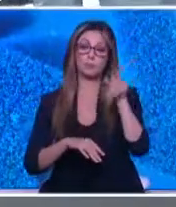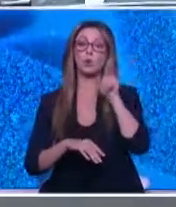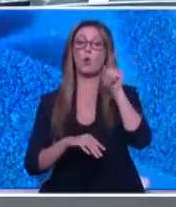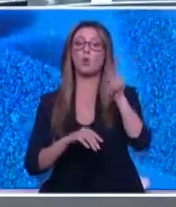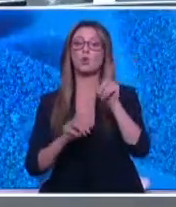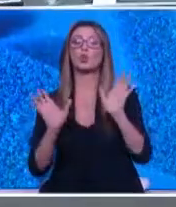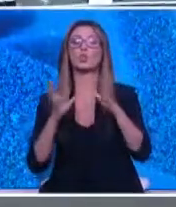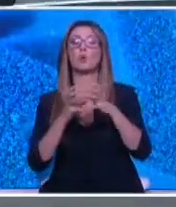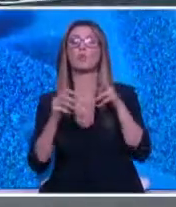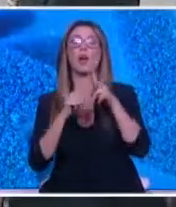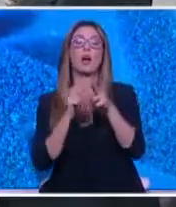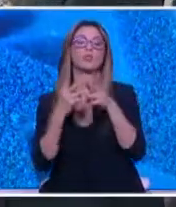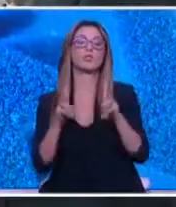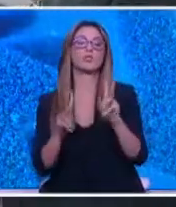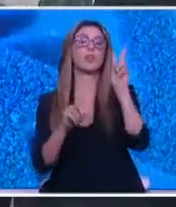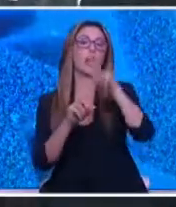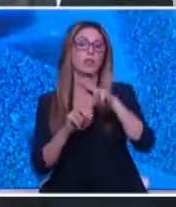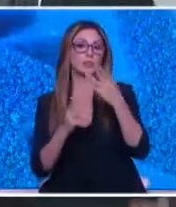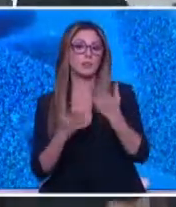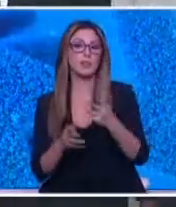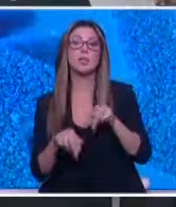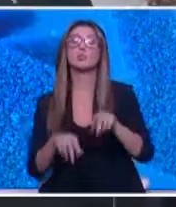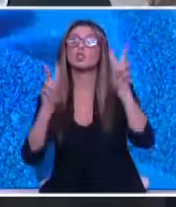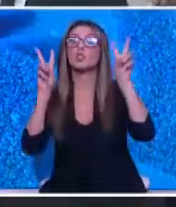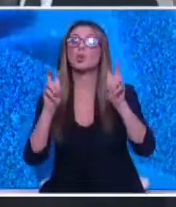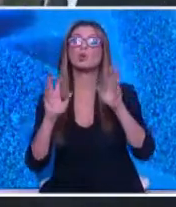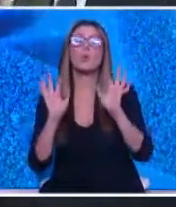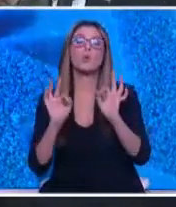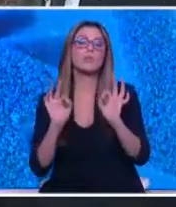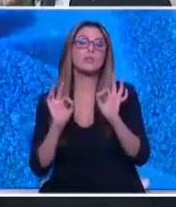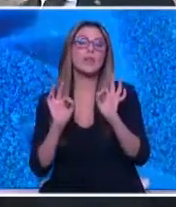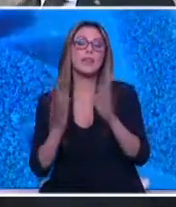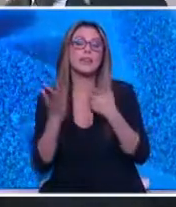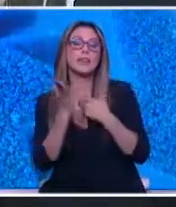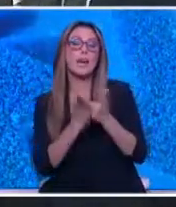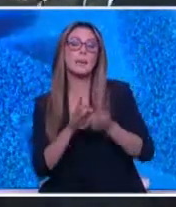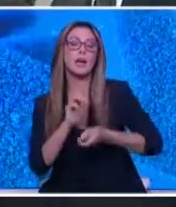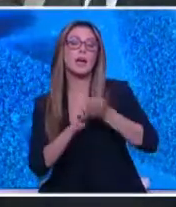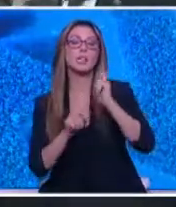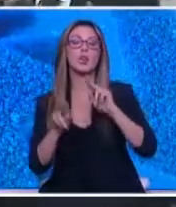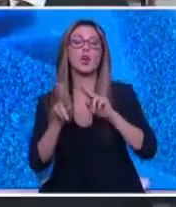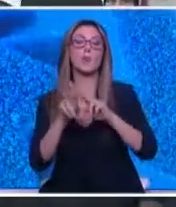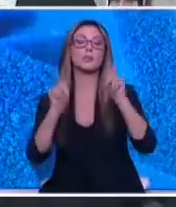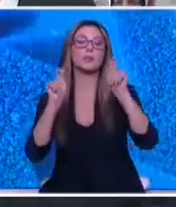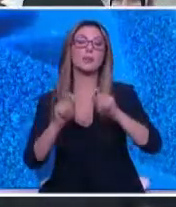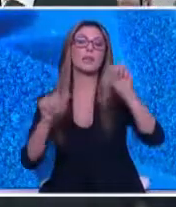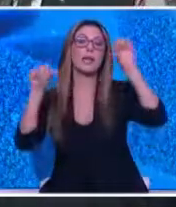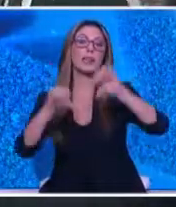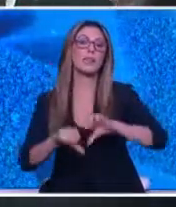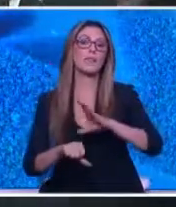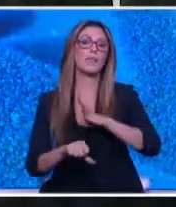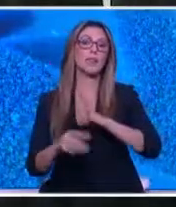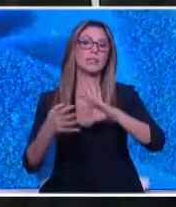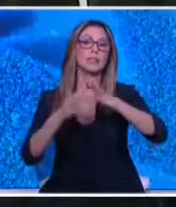toplu açılış törenine katıldı. Gündeminde özellikle tarım kredi kooperatiflerinin yapmış olduğu indirim vardı.